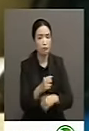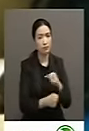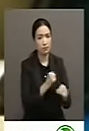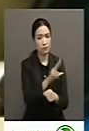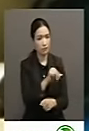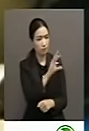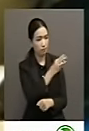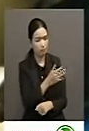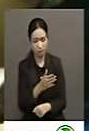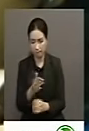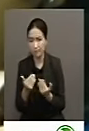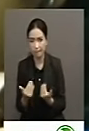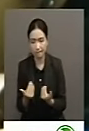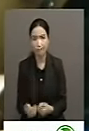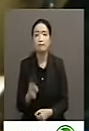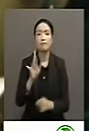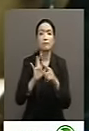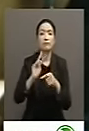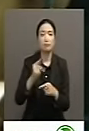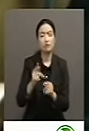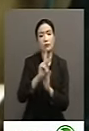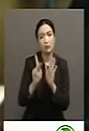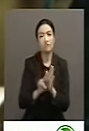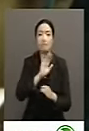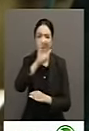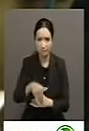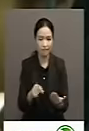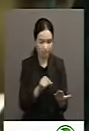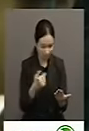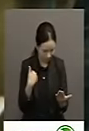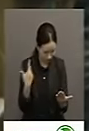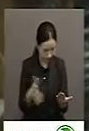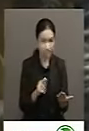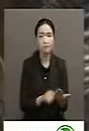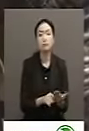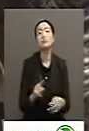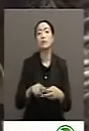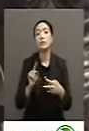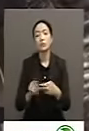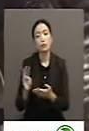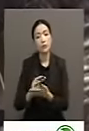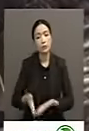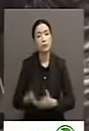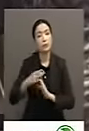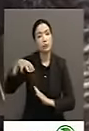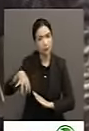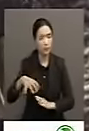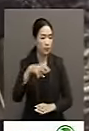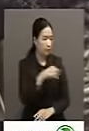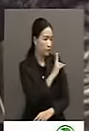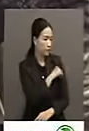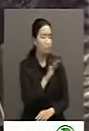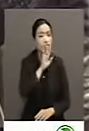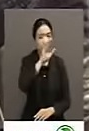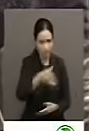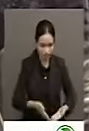อนนี้ก็เห็นว่ามีร่างกฎหมายช้างแล้วนะคะนอกจากนี้ค่ะยังเป็นมูลนิธิที่ก่อตั้งโรงพยาบาลช้างเป็นแห่งแ